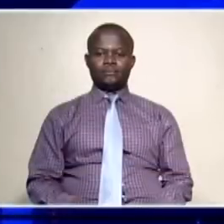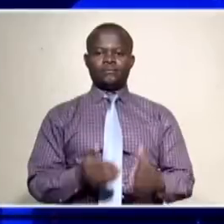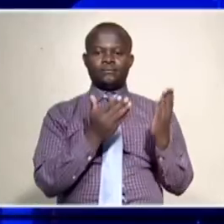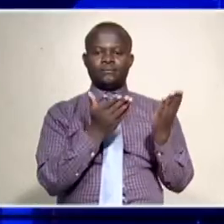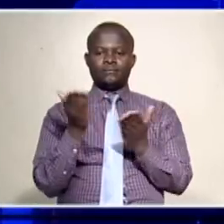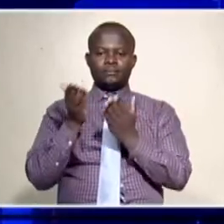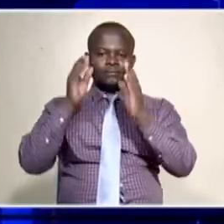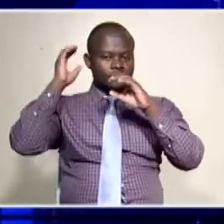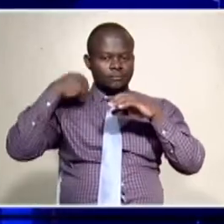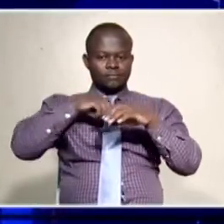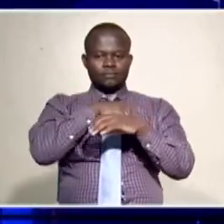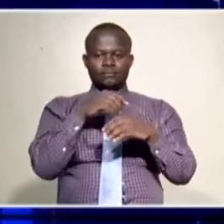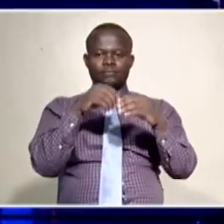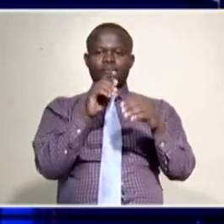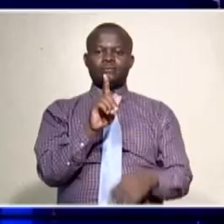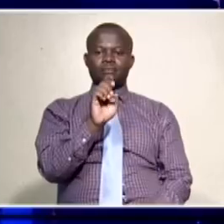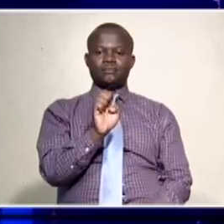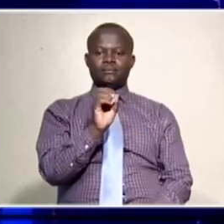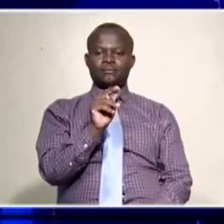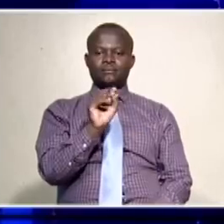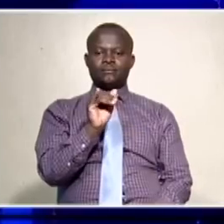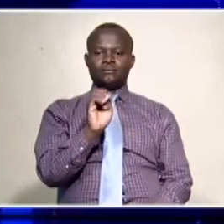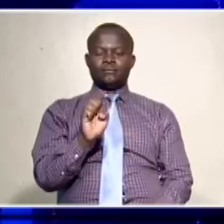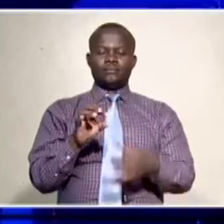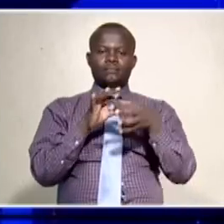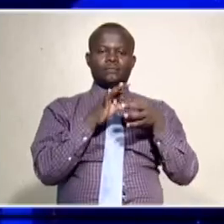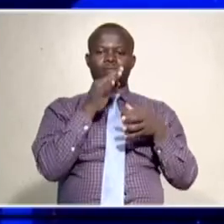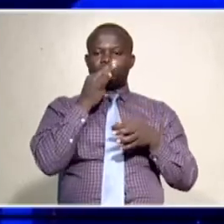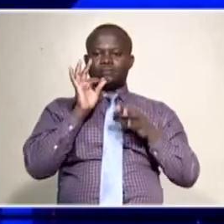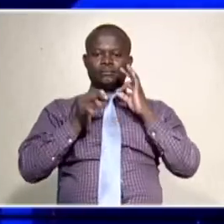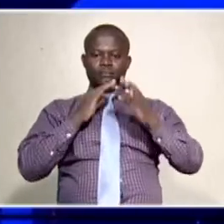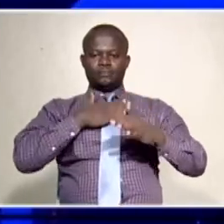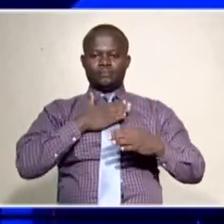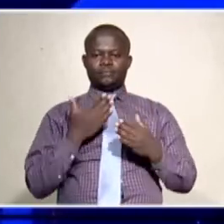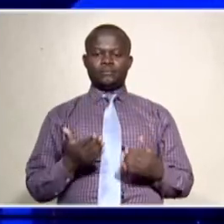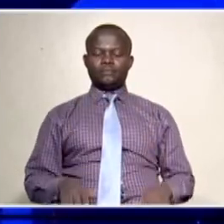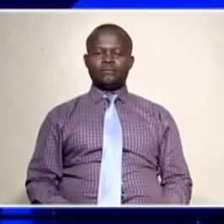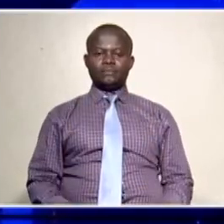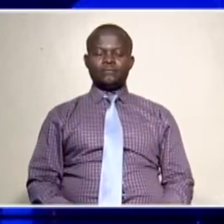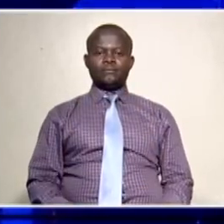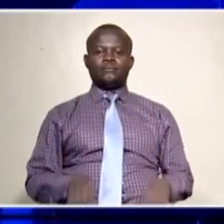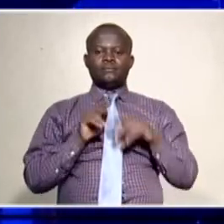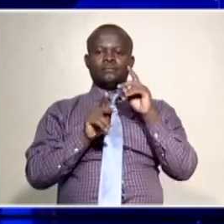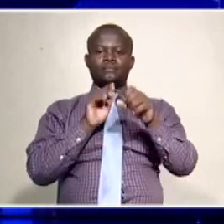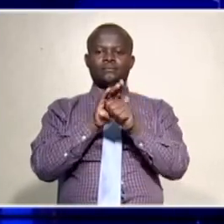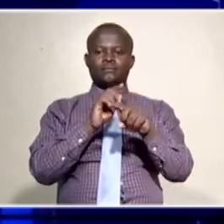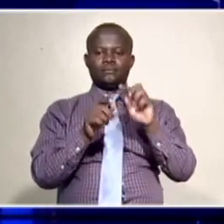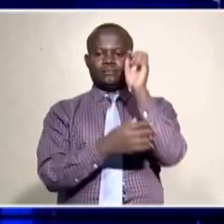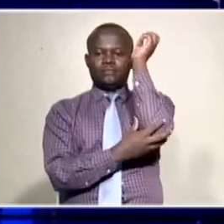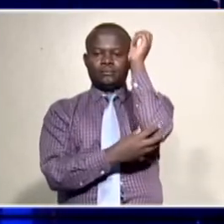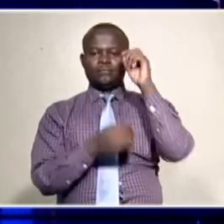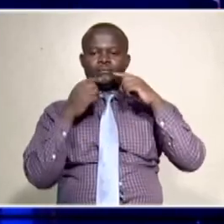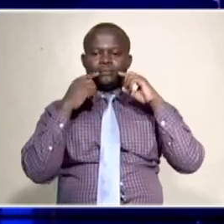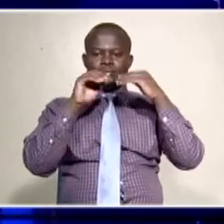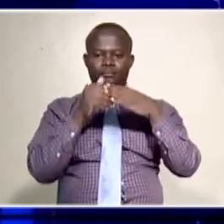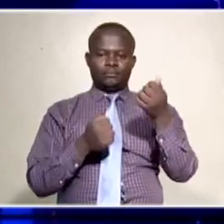tubahaye ikaze muri amakuru mujye kugezwaho nanjye Leon Sikanzayire mfatanyije na Fidel irizaba imbuto. Abaturage batishoboye baravuga